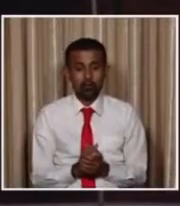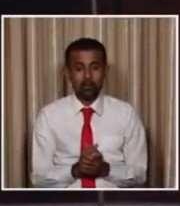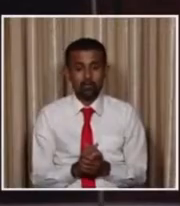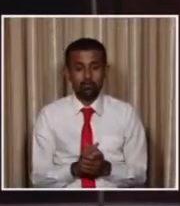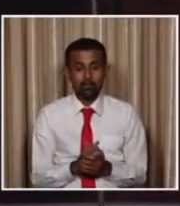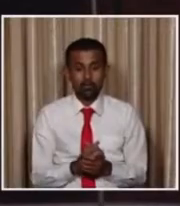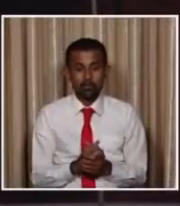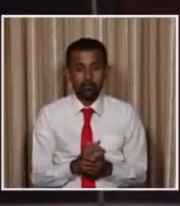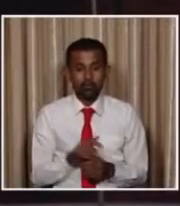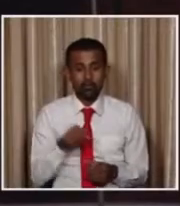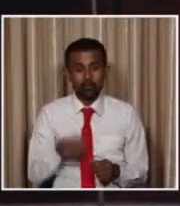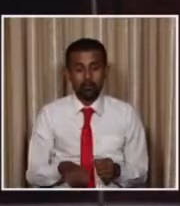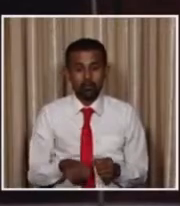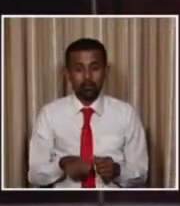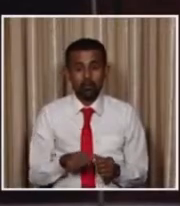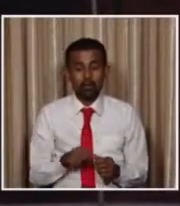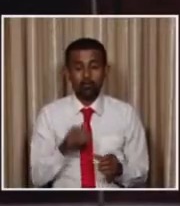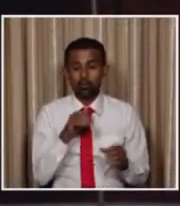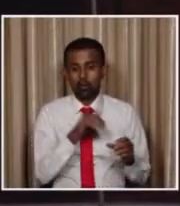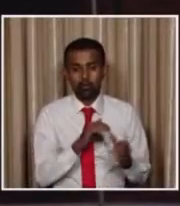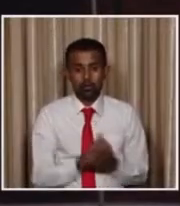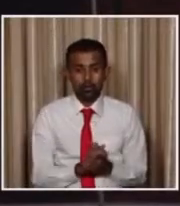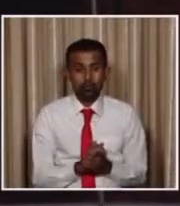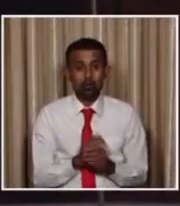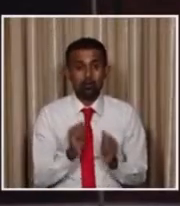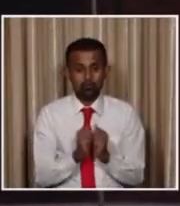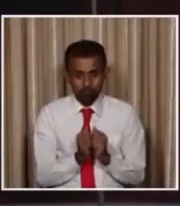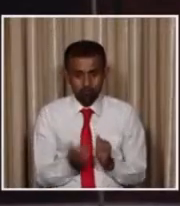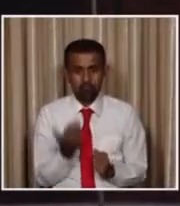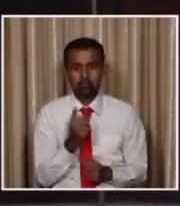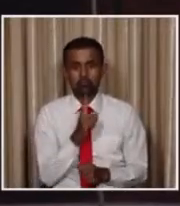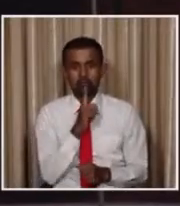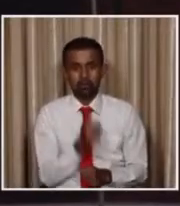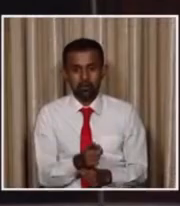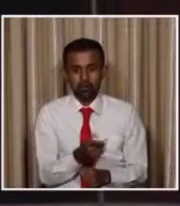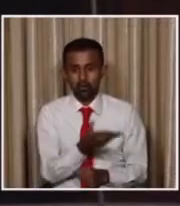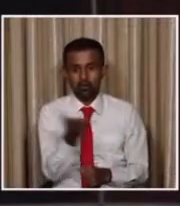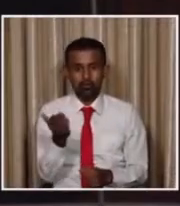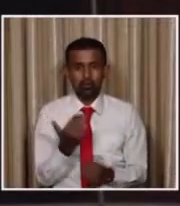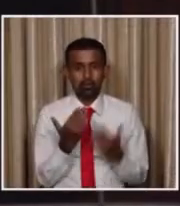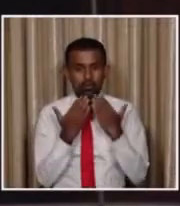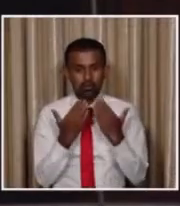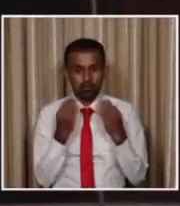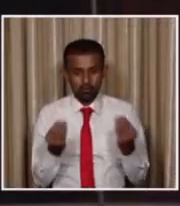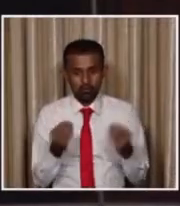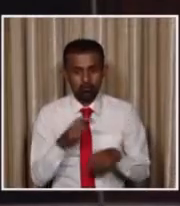පිළිබඳව විදේශ අමාත්‍යාංශයේ මීට වඩා කටයුතු කරන්න ගිනිල්ලීම කරමින් ඔබතුමාට ස්තුතිය පළ කරනවා කාලය ලබා දුන්නාට